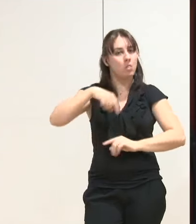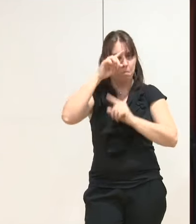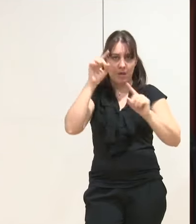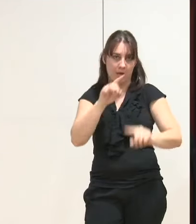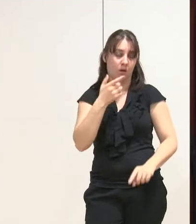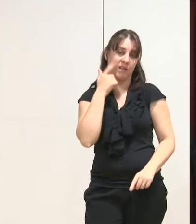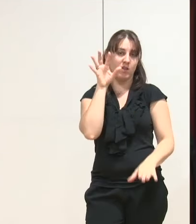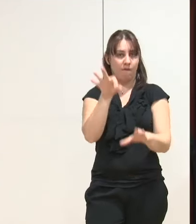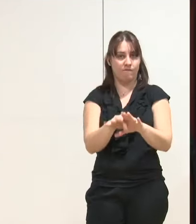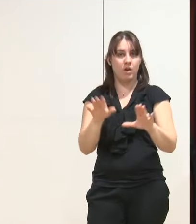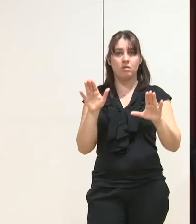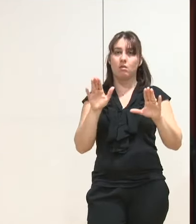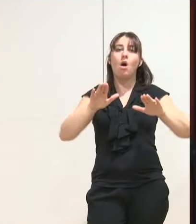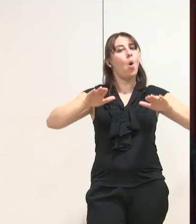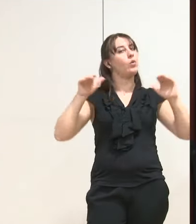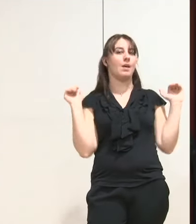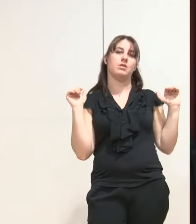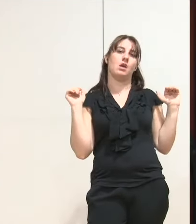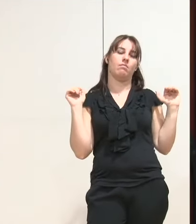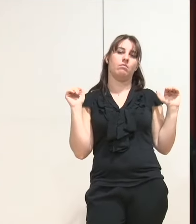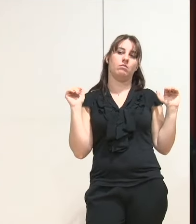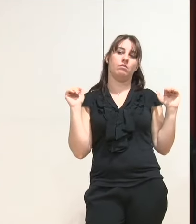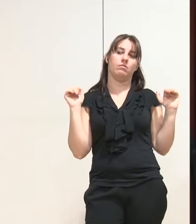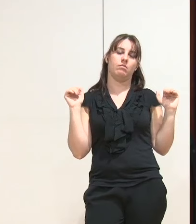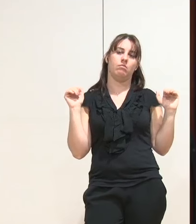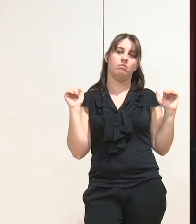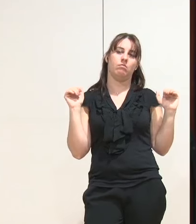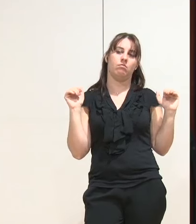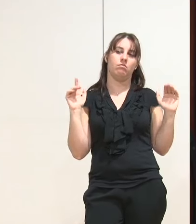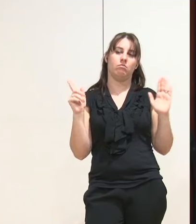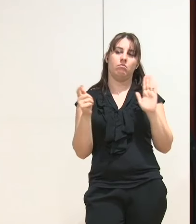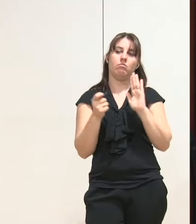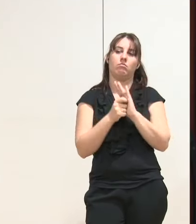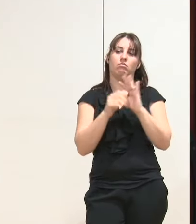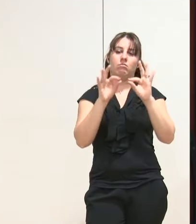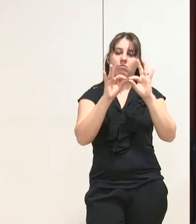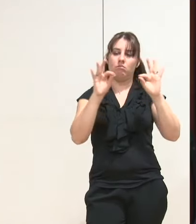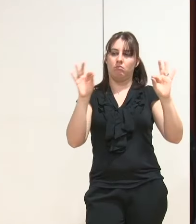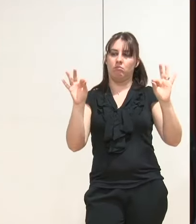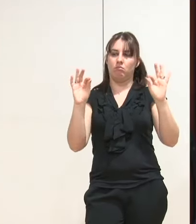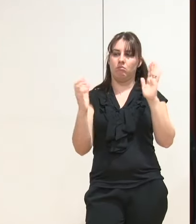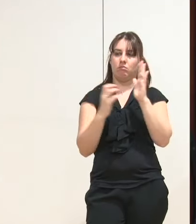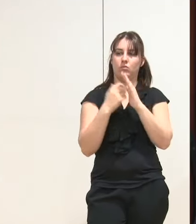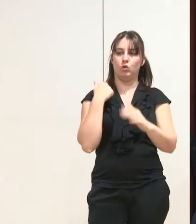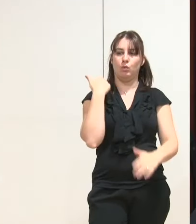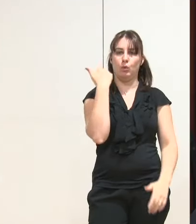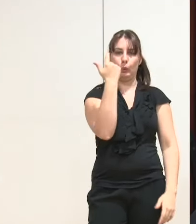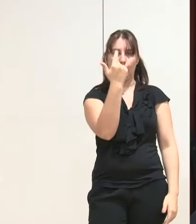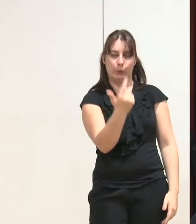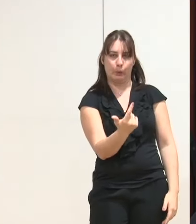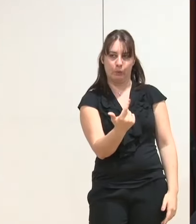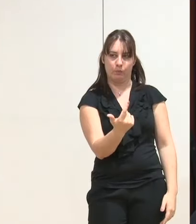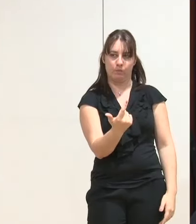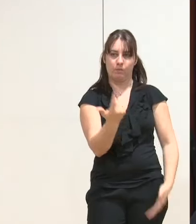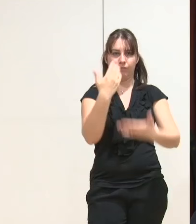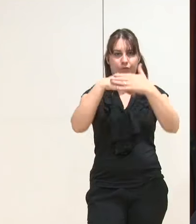abstenir sur le l'alinéa l'alinéa 2